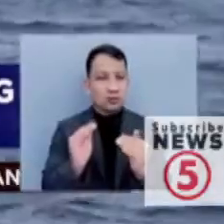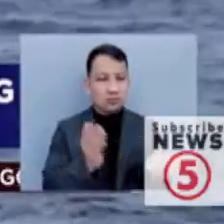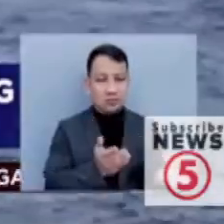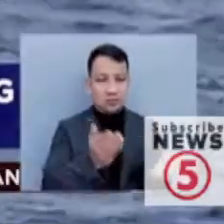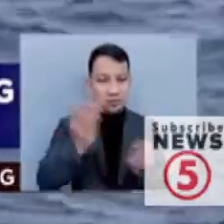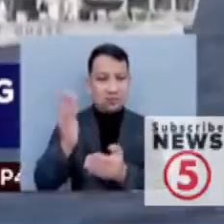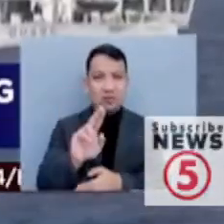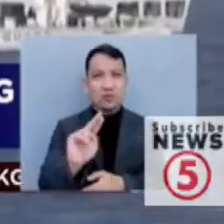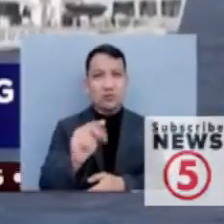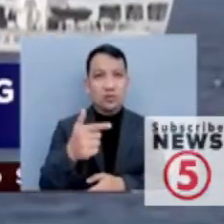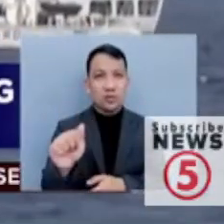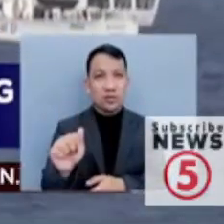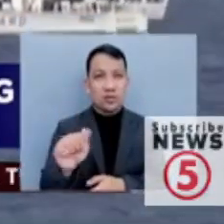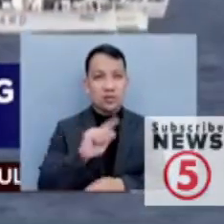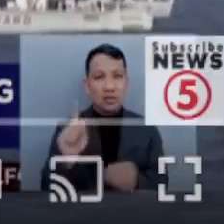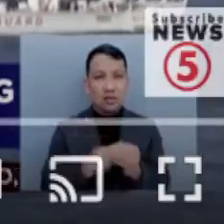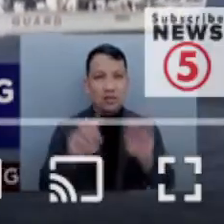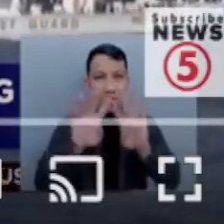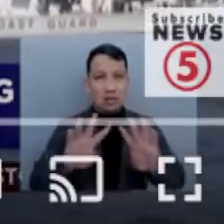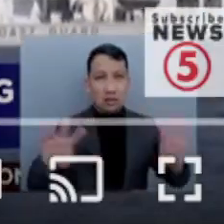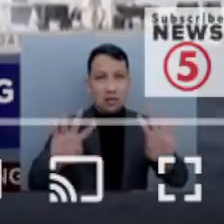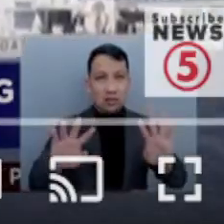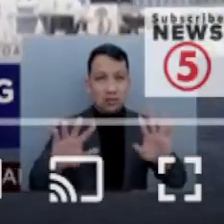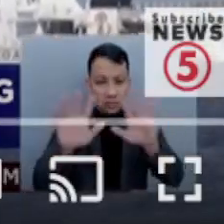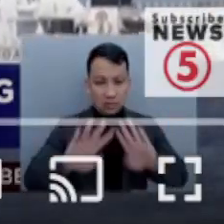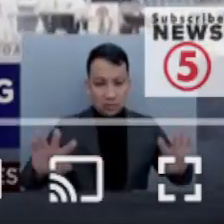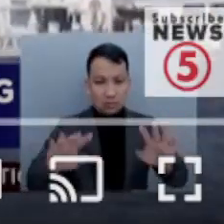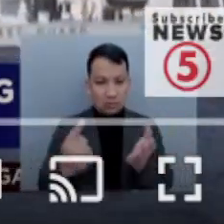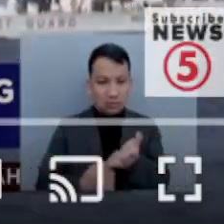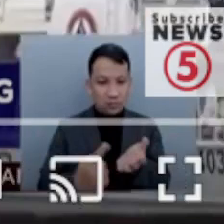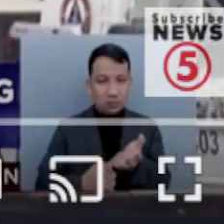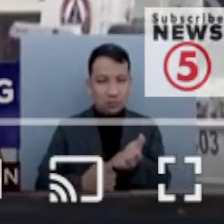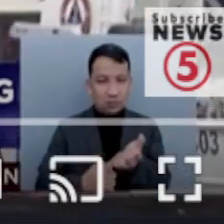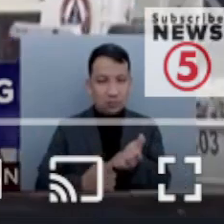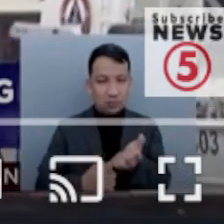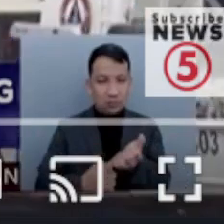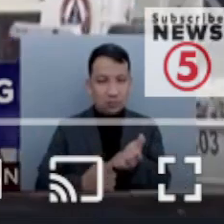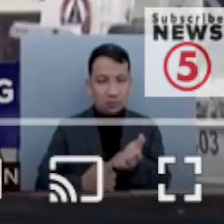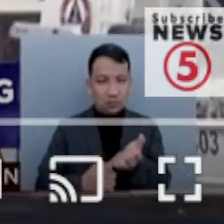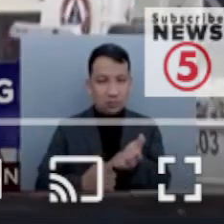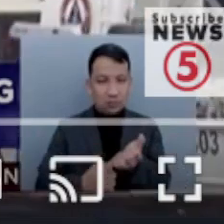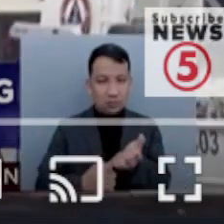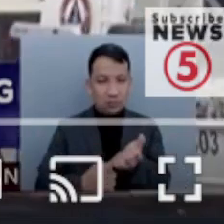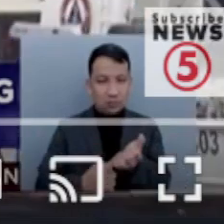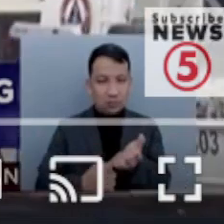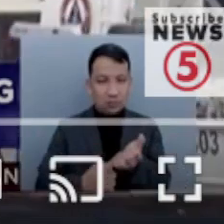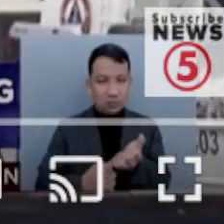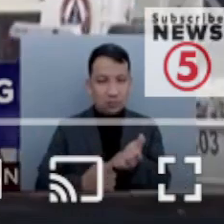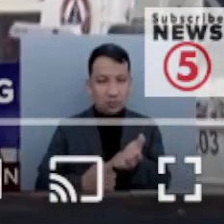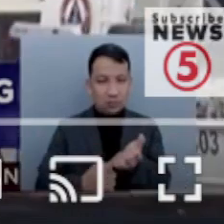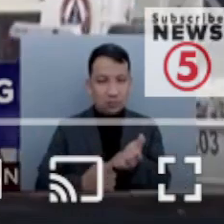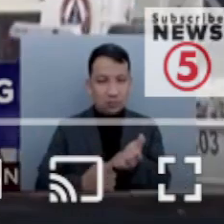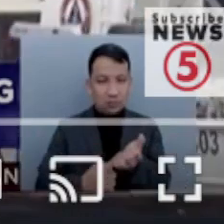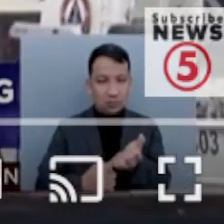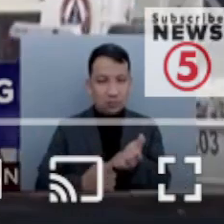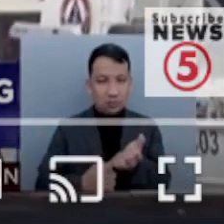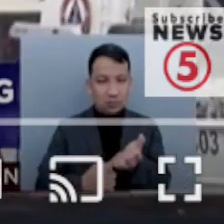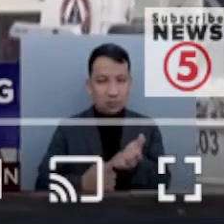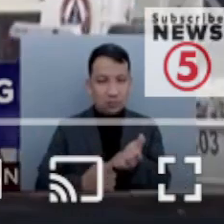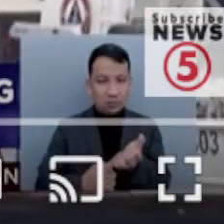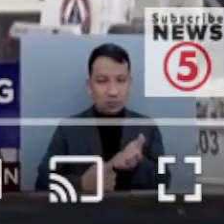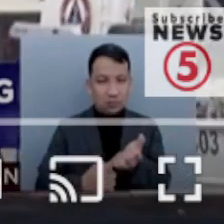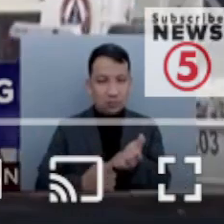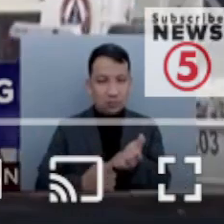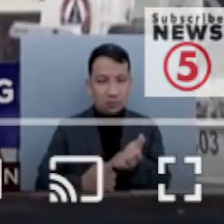Mas okay din daw, Bok, idaan sa ASEAN or diretso yung bilateral talks pa rin, Bok. Nandyan din yung... Yun pa rin. Diba? Peace talk,